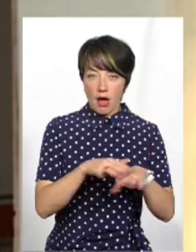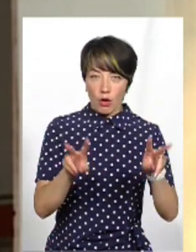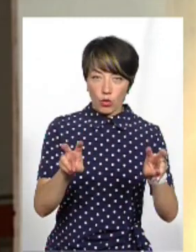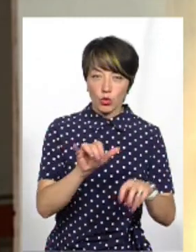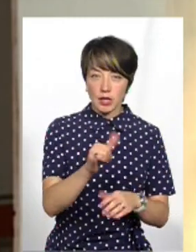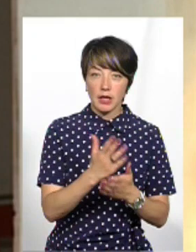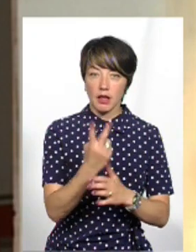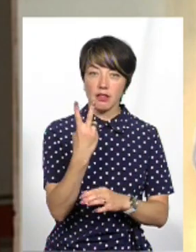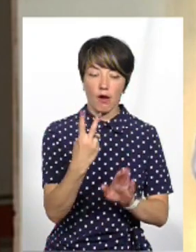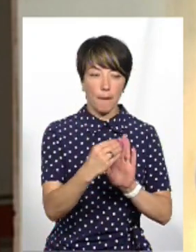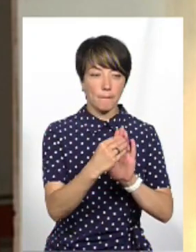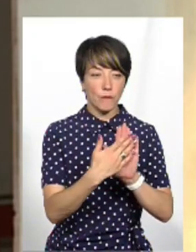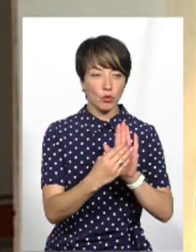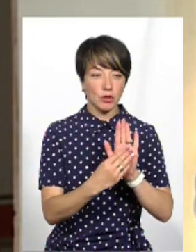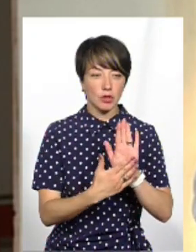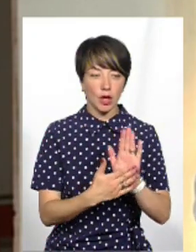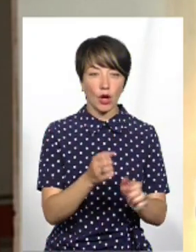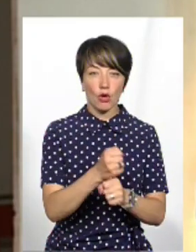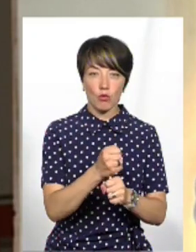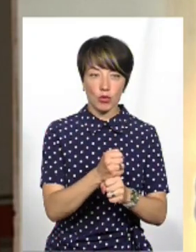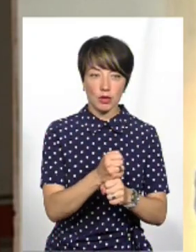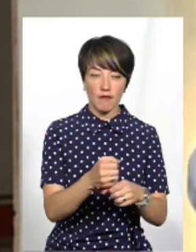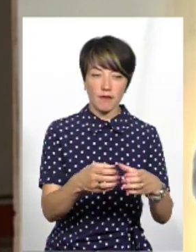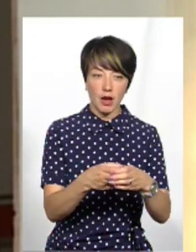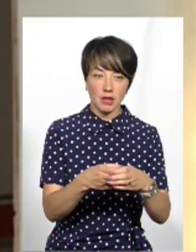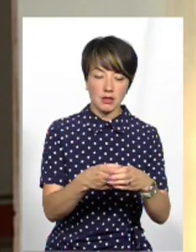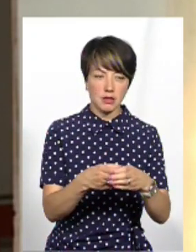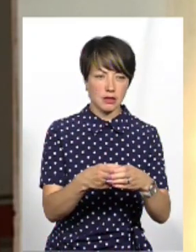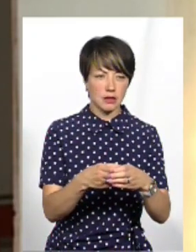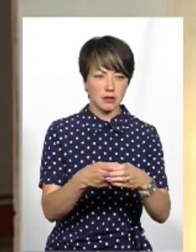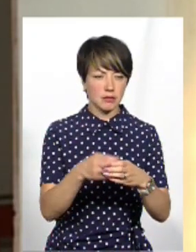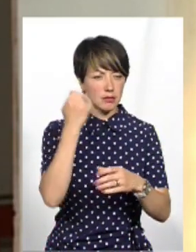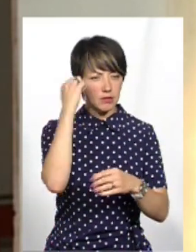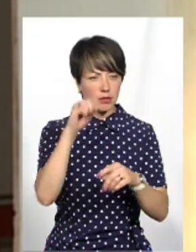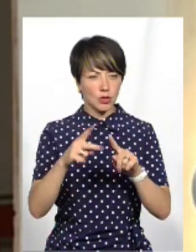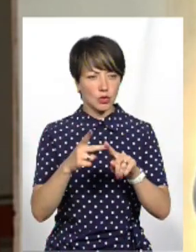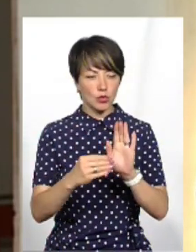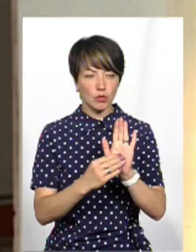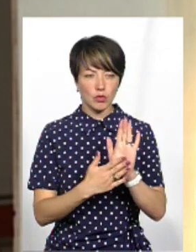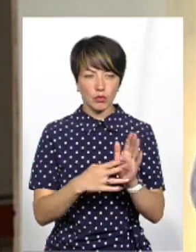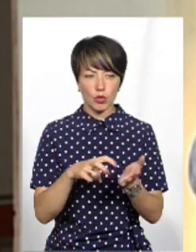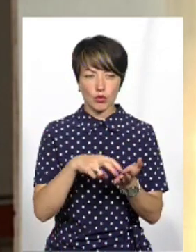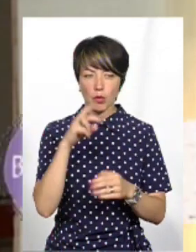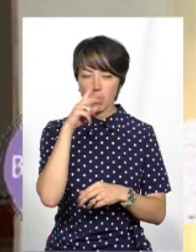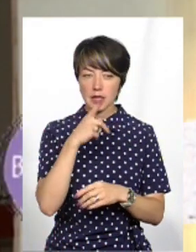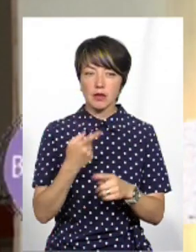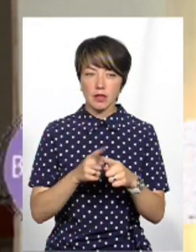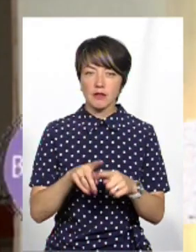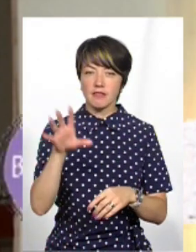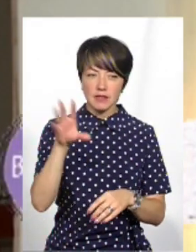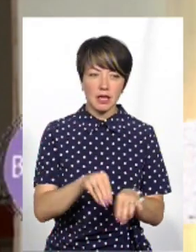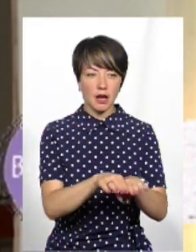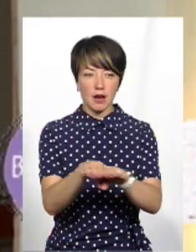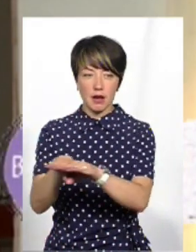є два пункти – робота у фракції і ще не пам'ятаю другий пункт, боюсь помилитись, які вони всіх